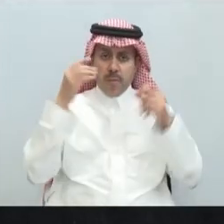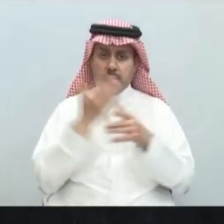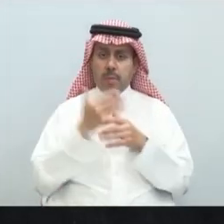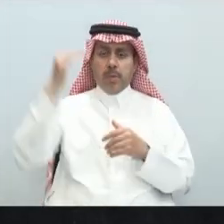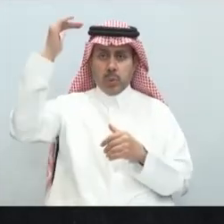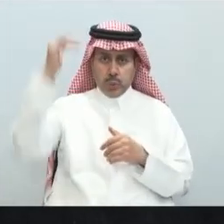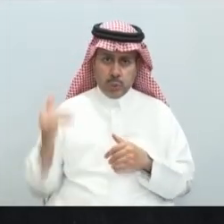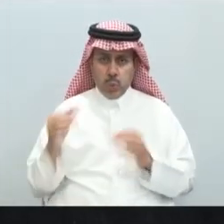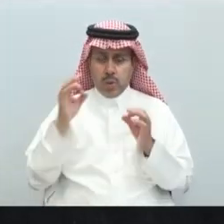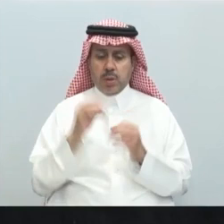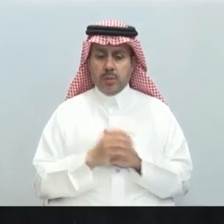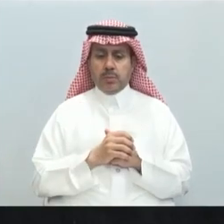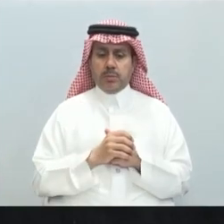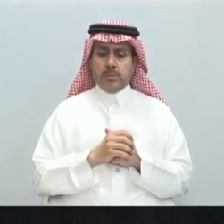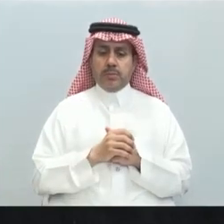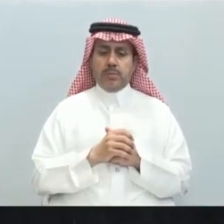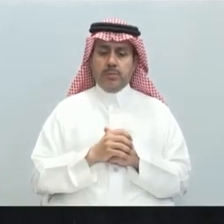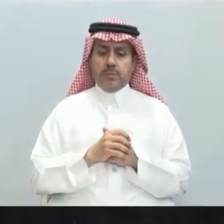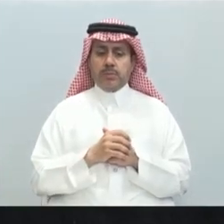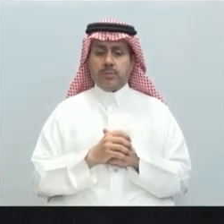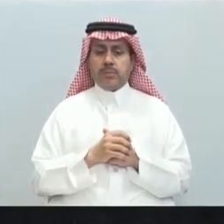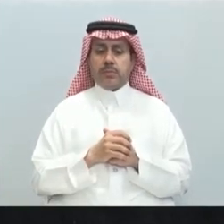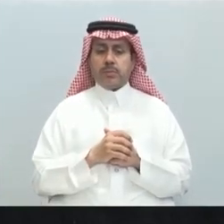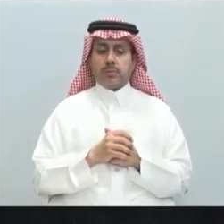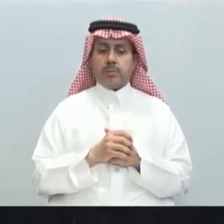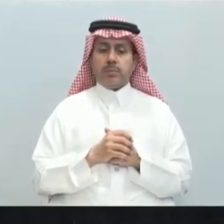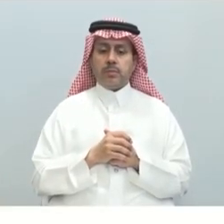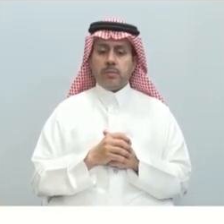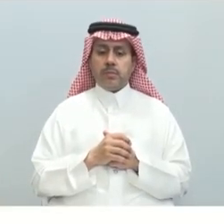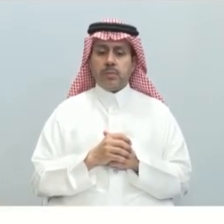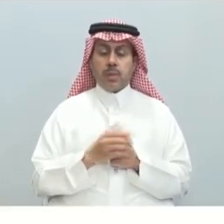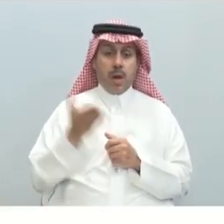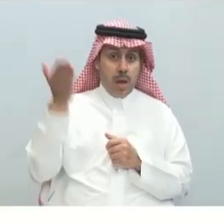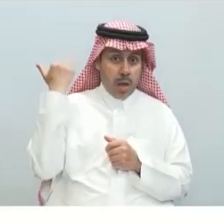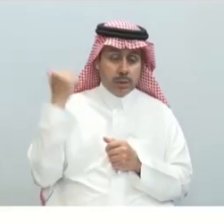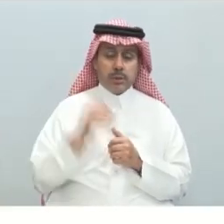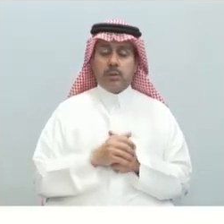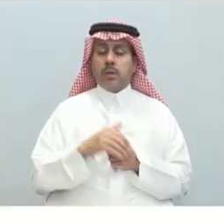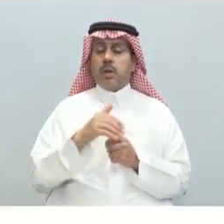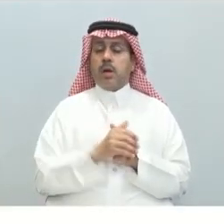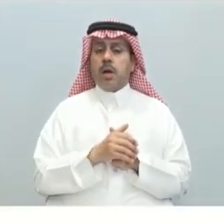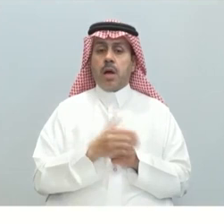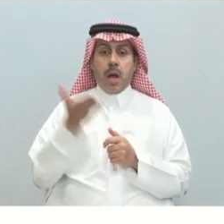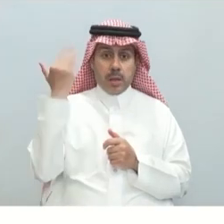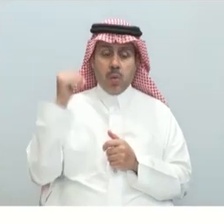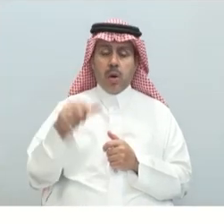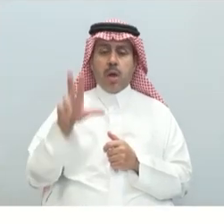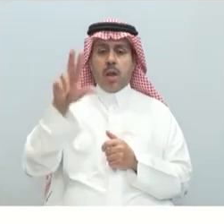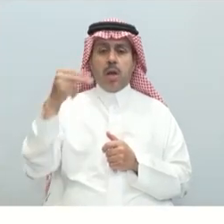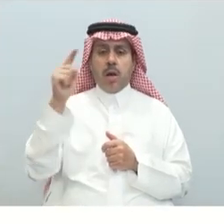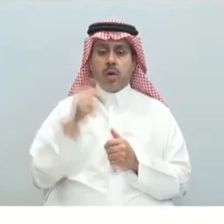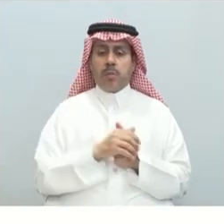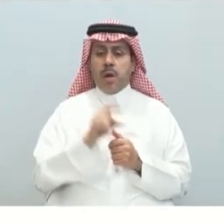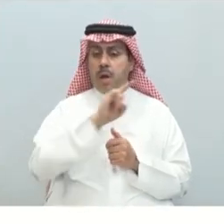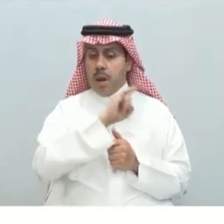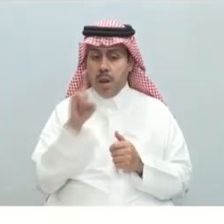اجله انزل الله هذه الايات التي معنا هنا كانت العرب عدا قريش لا يطوفون